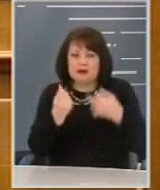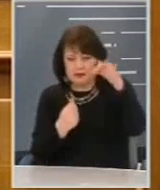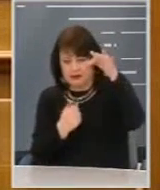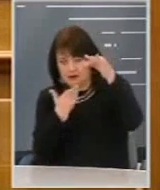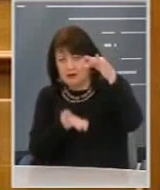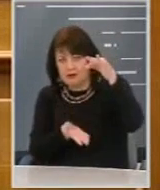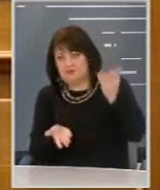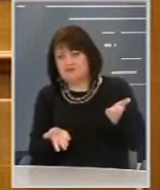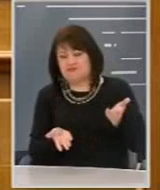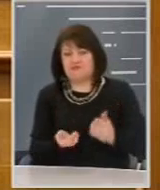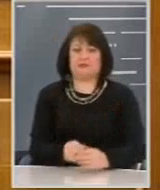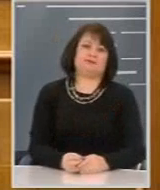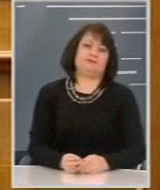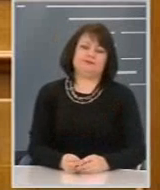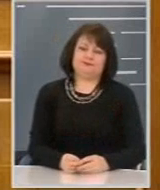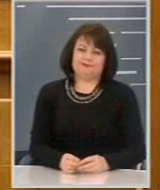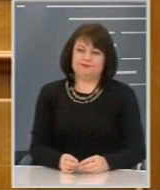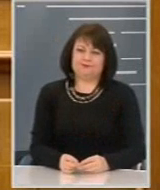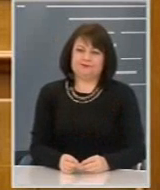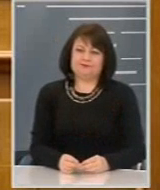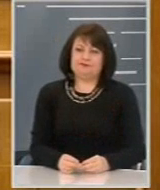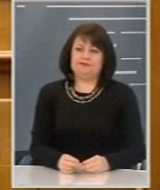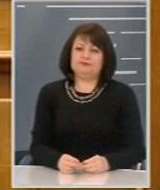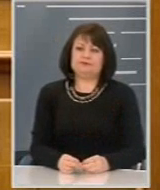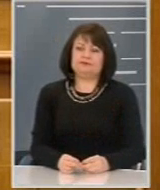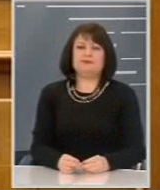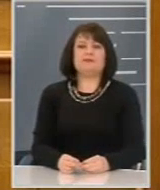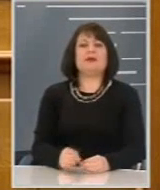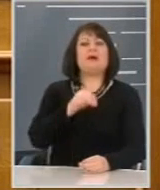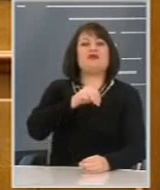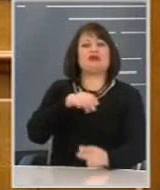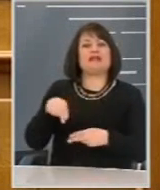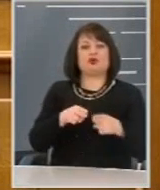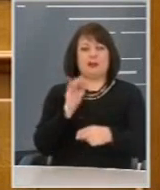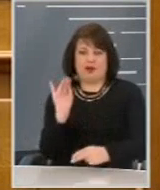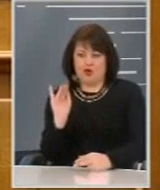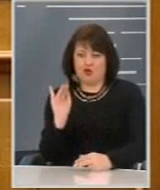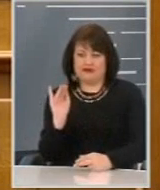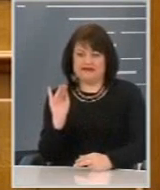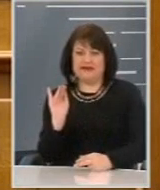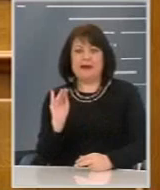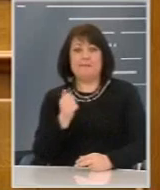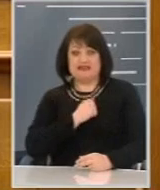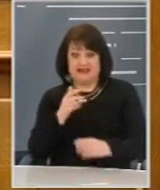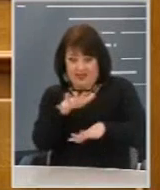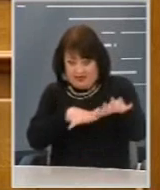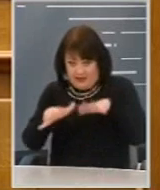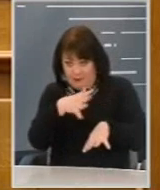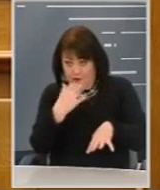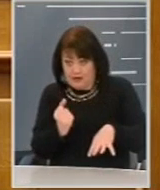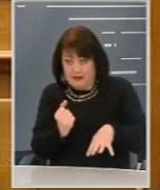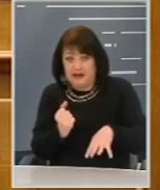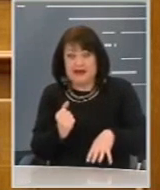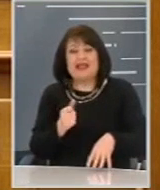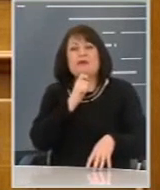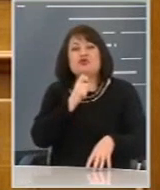και η πληροφορία για να πάρει κανείς το δανεισμό. Και όταν το ρωτάει ο κύριος Μαυρωτάς, θεωρείτε ότι υπάρχει τρίγωνο διαπλοκής? Ο κύριος Αναστασιάδης